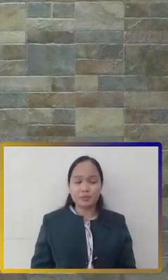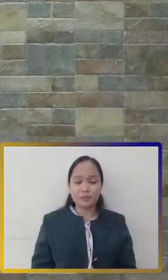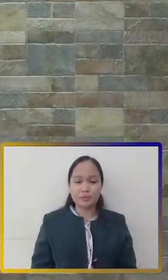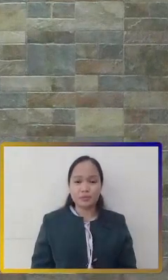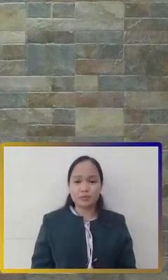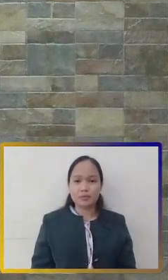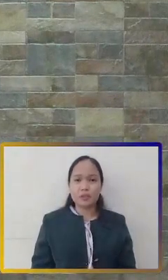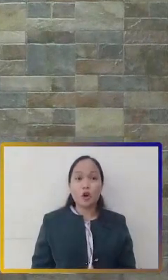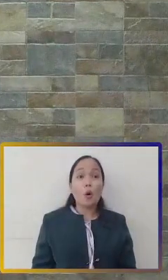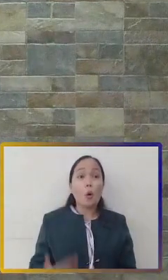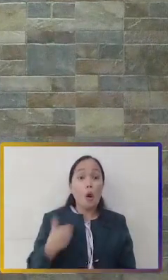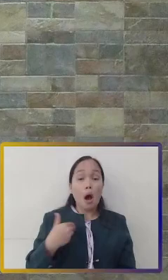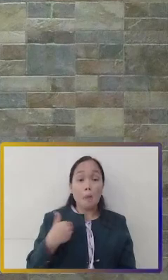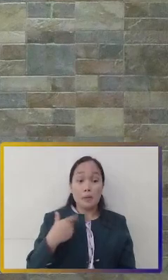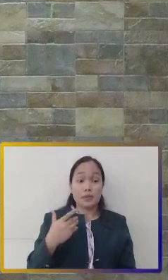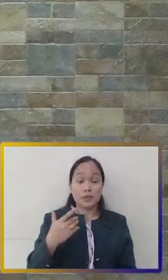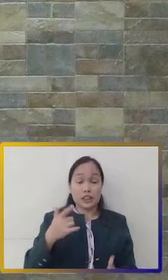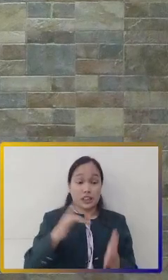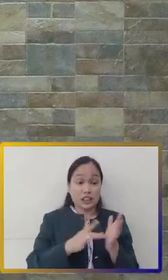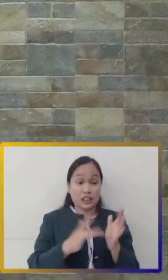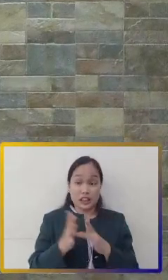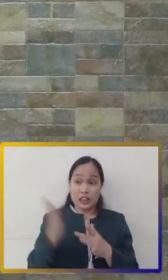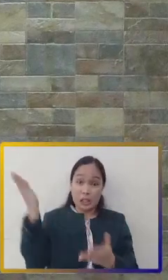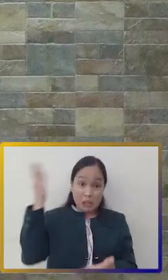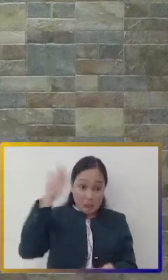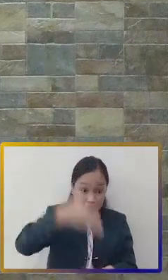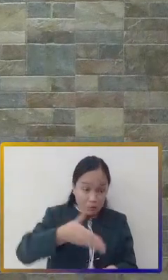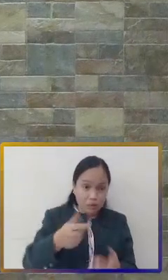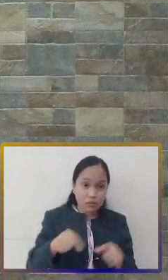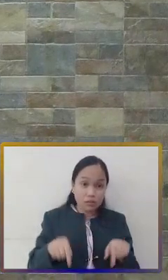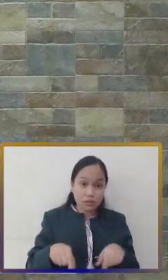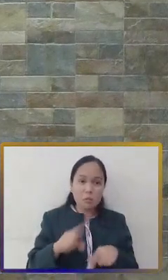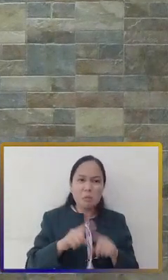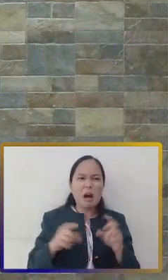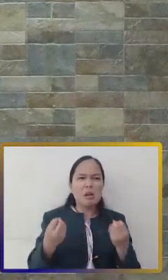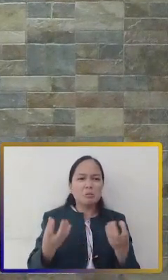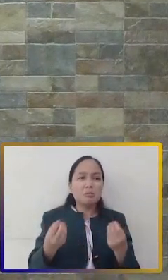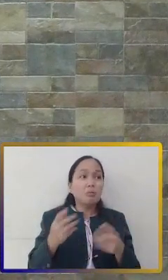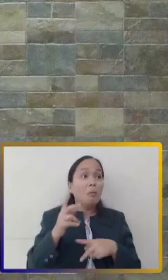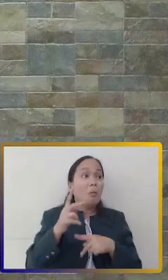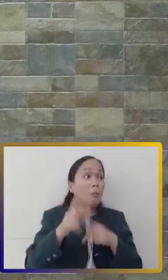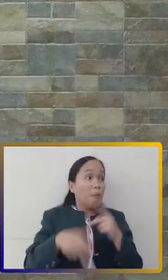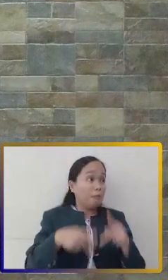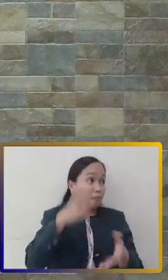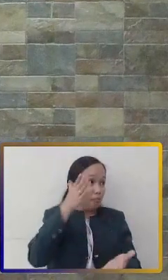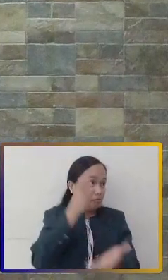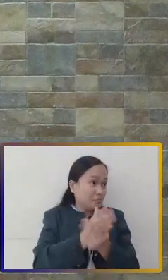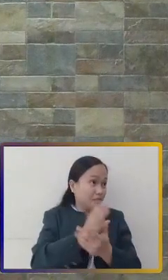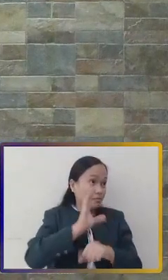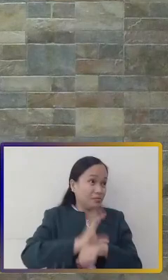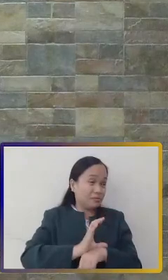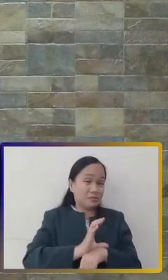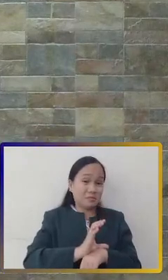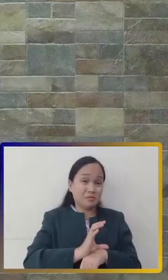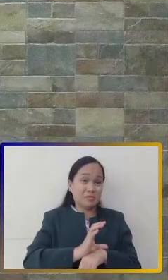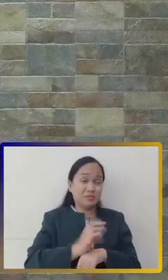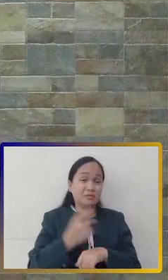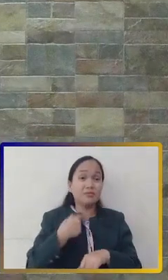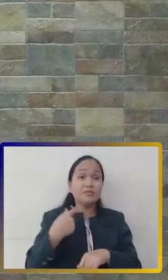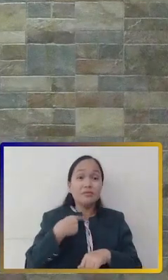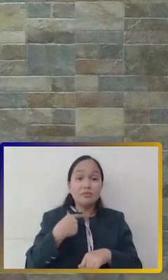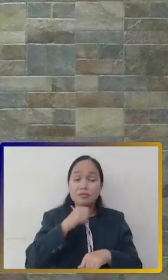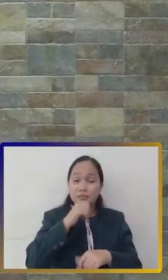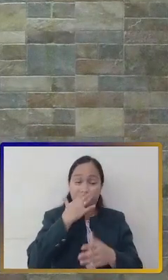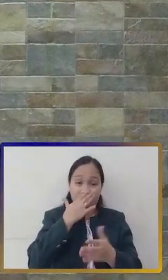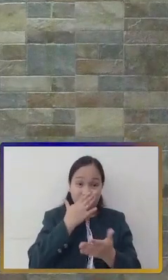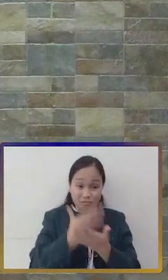hindi pa nga bumabalik ang Panginoon Jesucristo, marami na nagtatapos. Buti sana kung tinapos ng maayos, hindi rin naman tinatapos ng